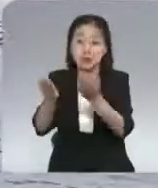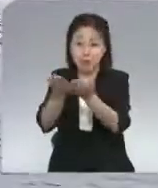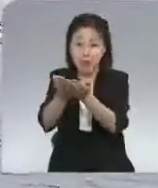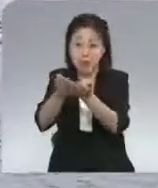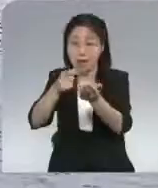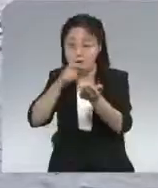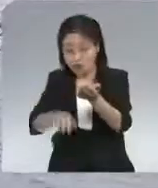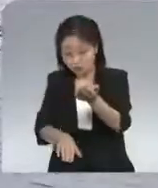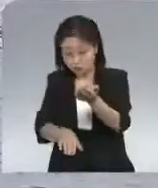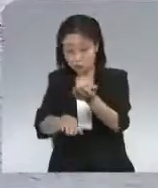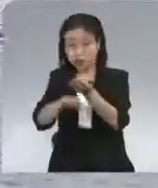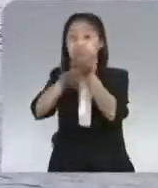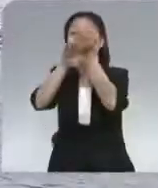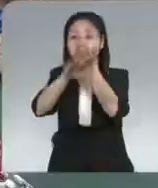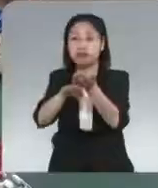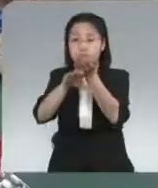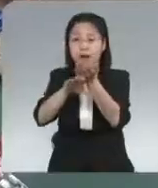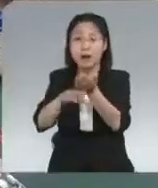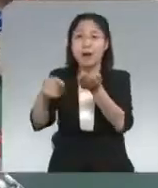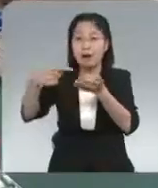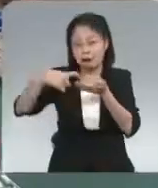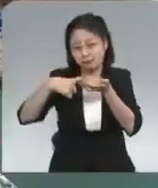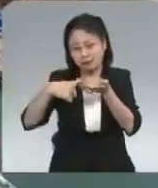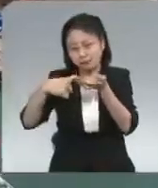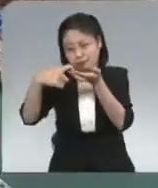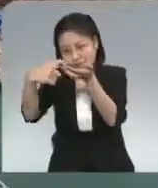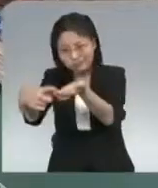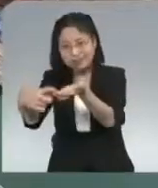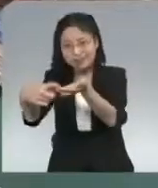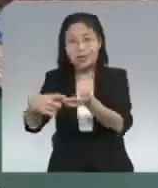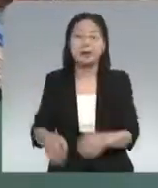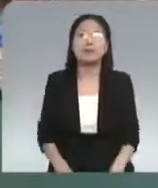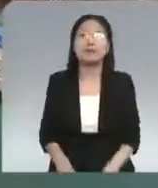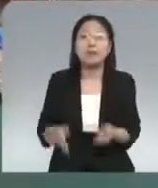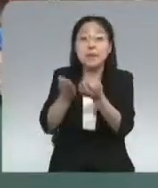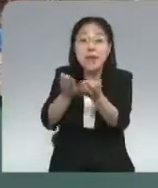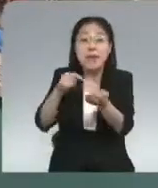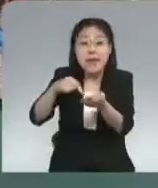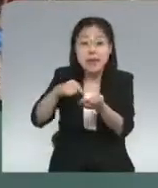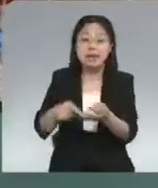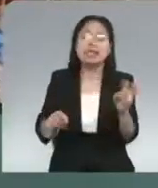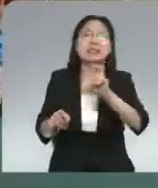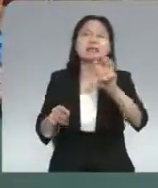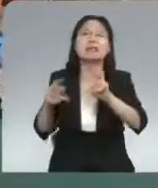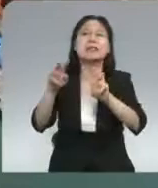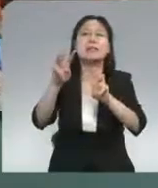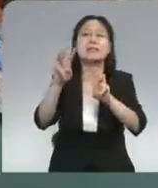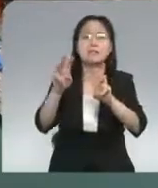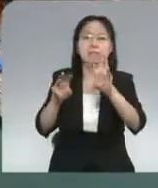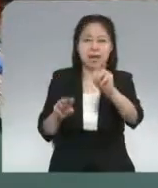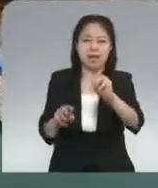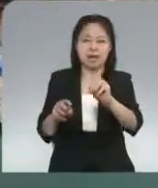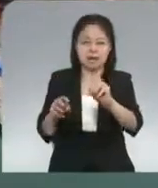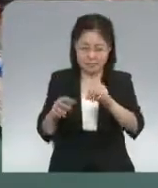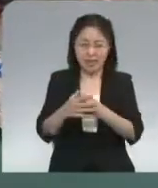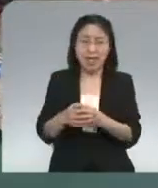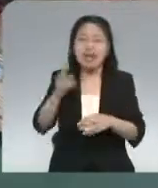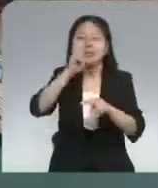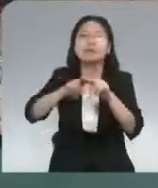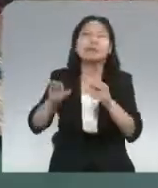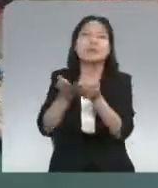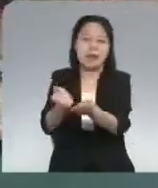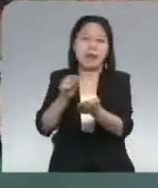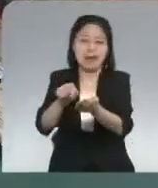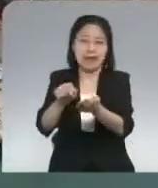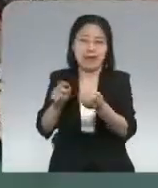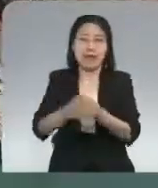les activités ont repris sur le dock du chantier naval occupé par les manifestants. 5 semaines après la mise à l'arrêt, l'eau de mer